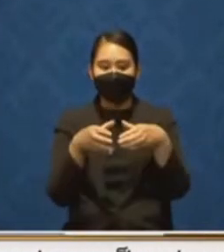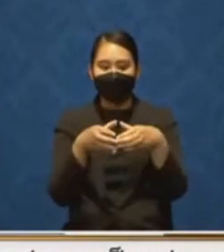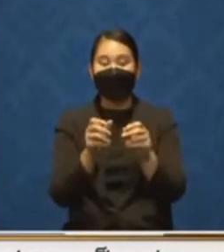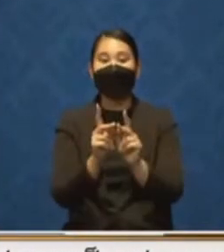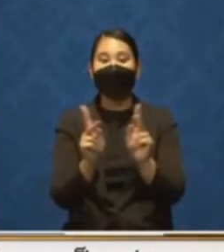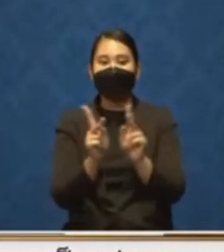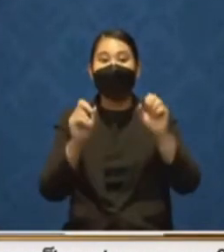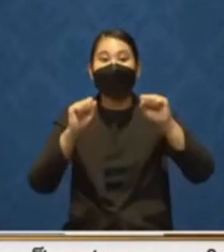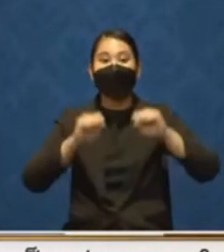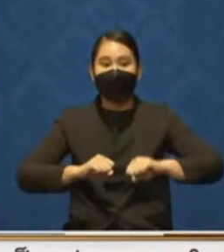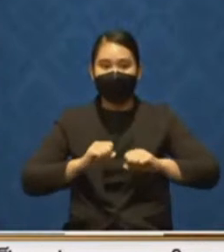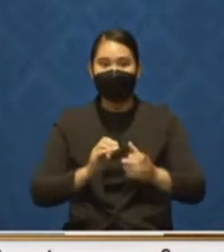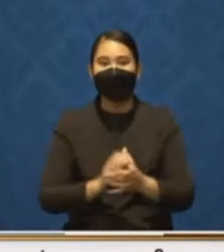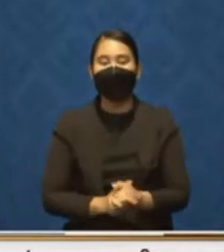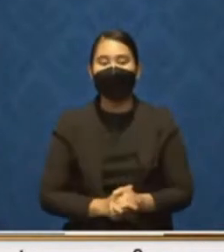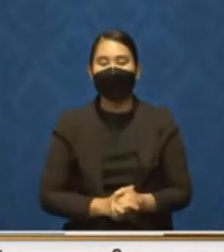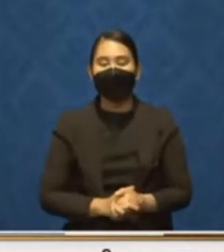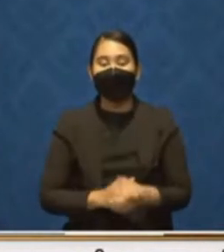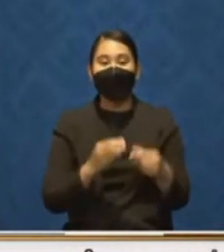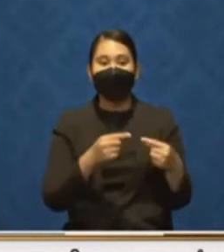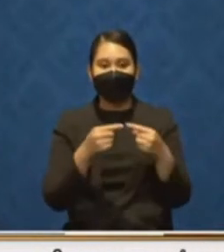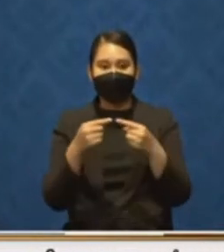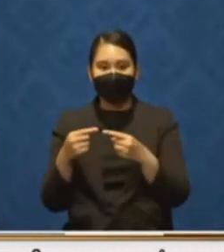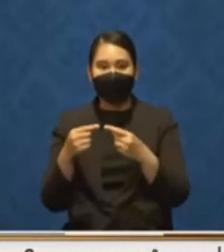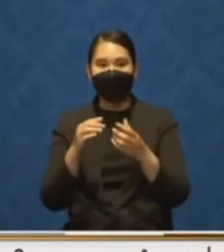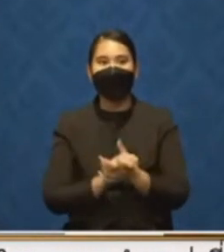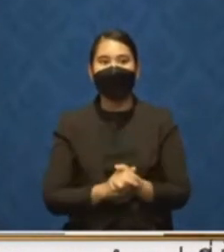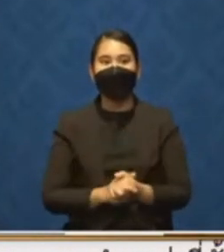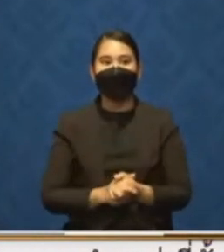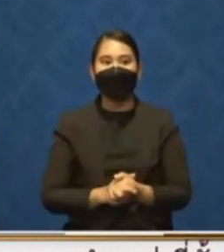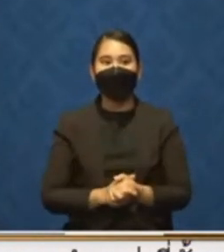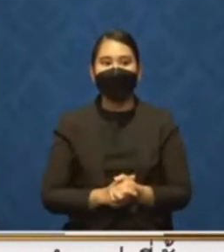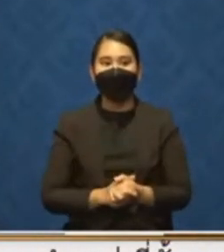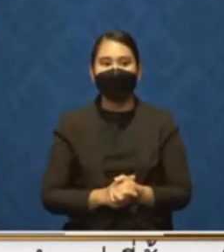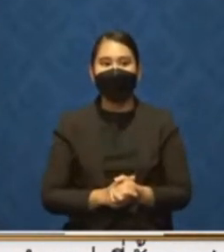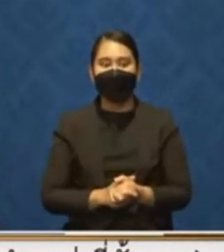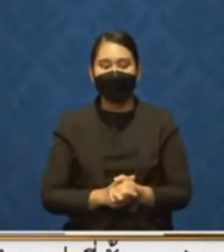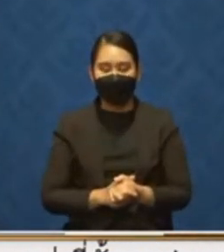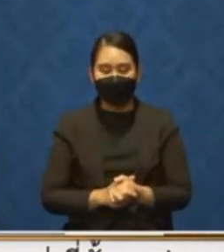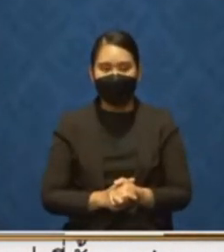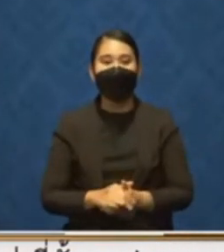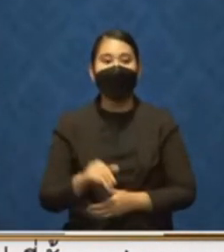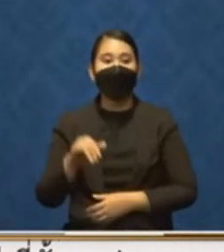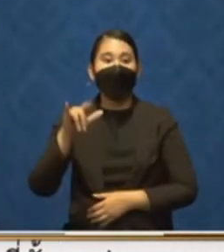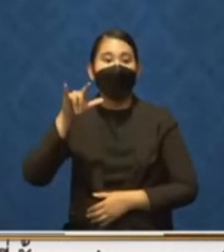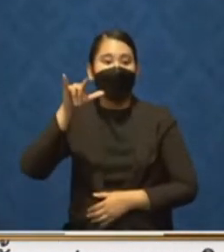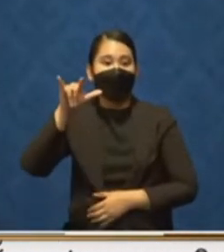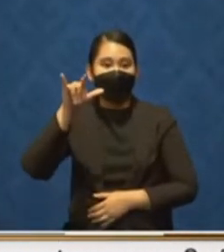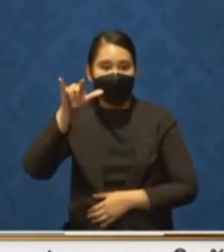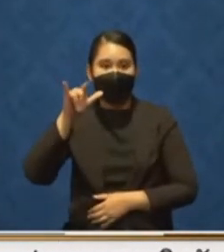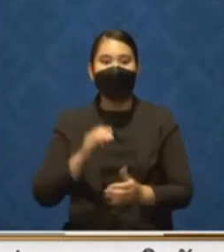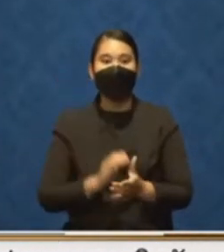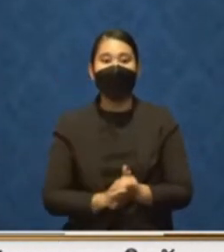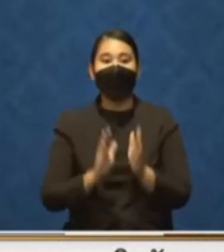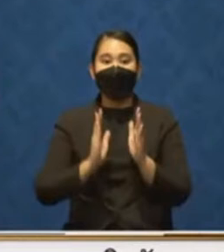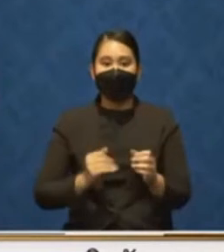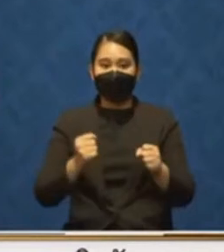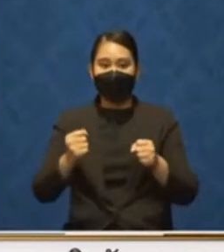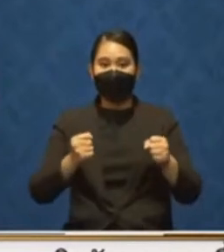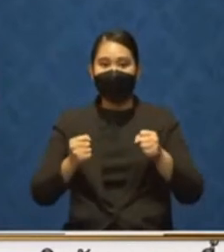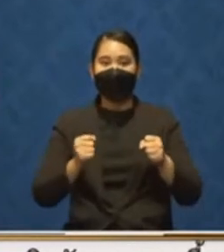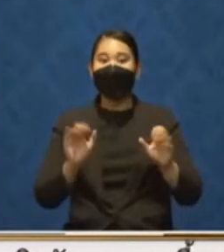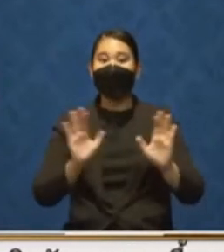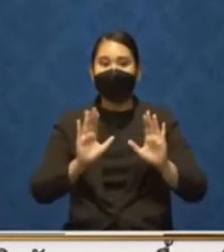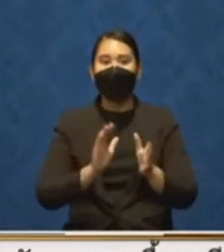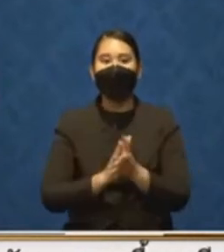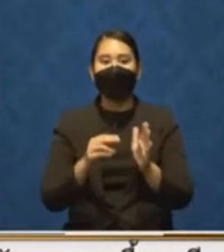เรื่องต่อไปเรื่องของอากาศยานไร้คนขับนะครับประจำฐานะกันมีชัยฝังกองทัพเรือในส่วนของการจัดหานั้นก็